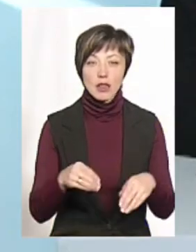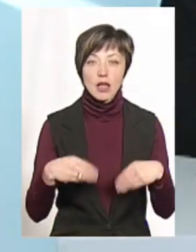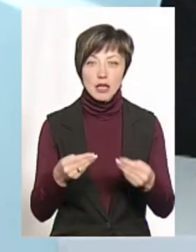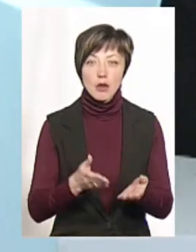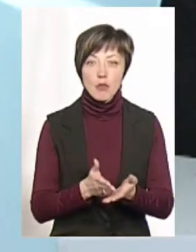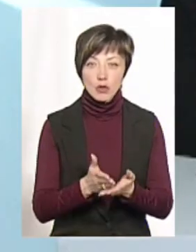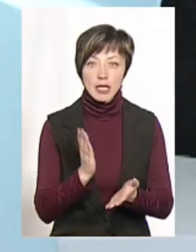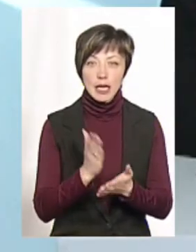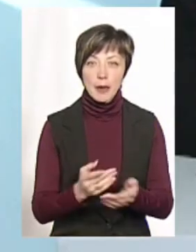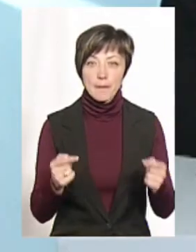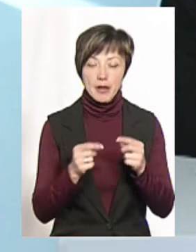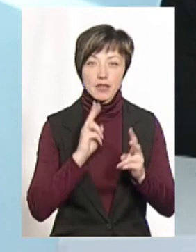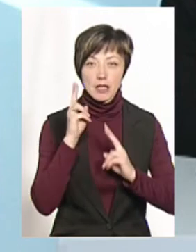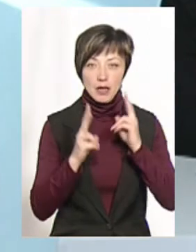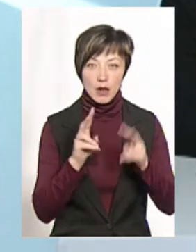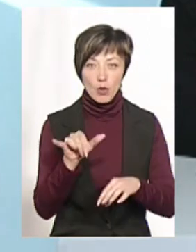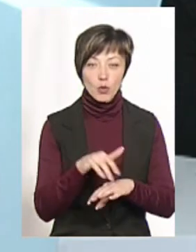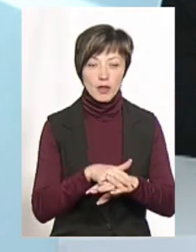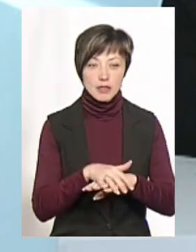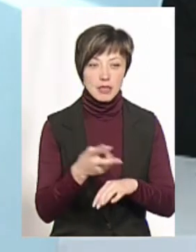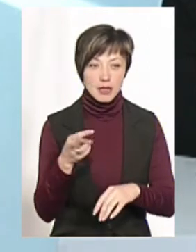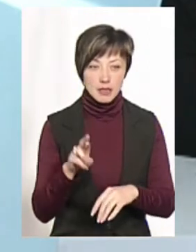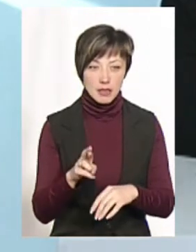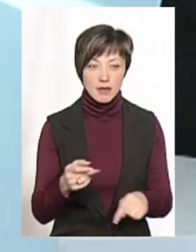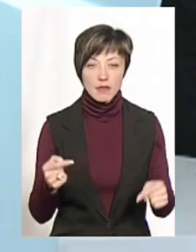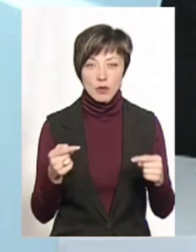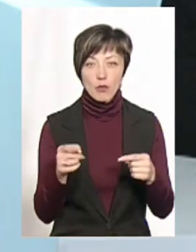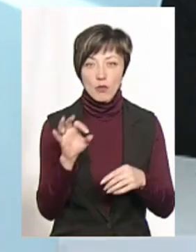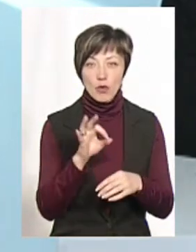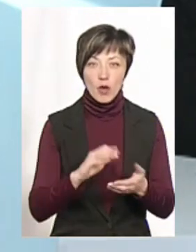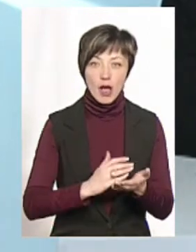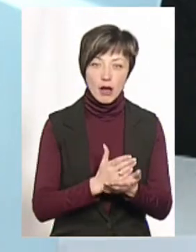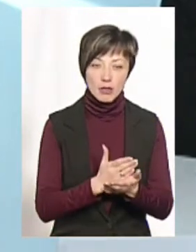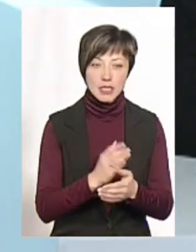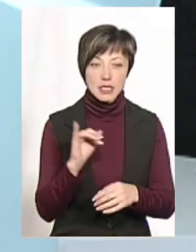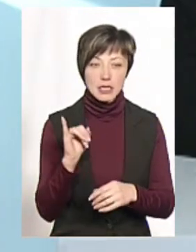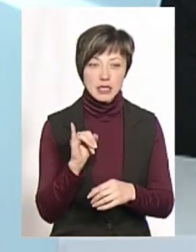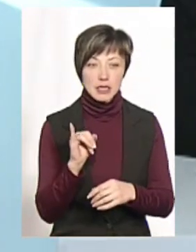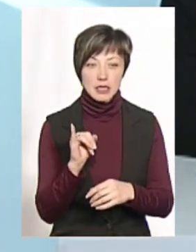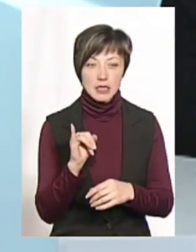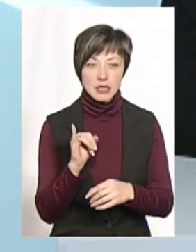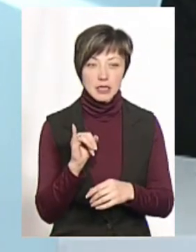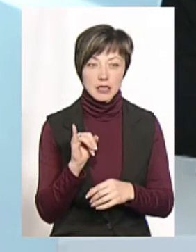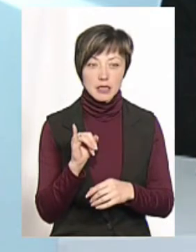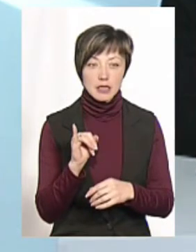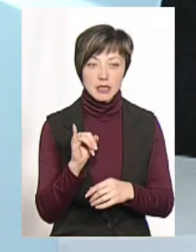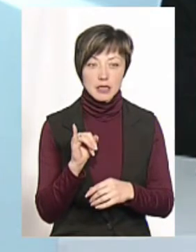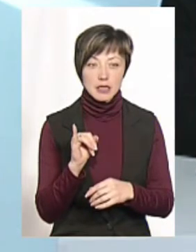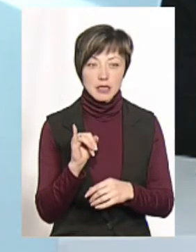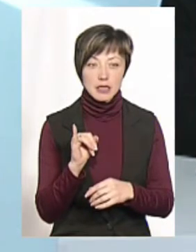тому що ну, є певні нарікання у населення відносно якості, і навіть із цього